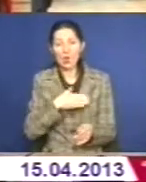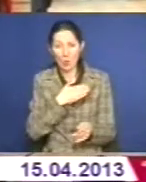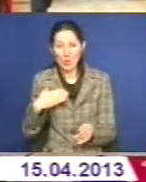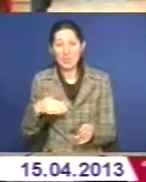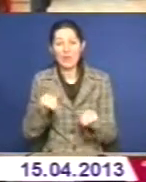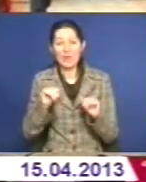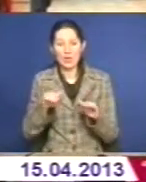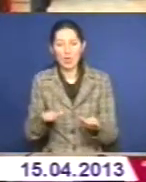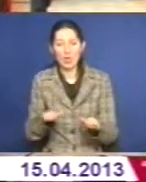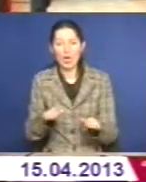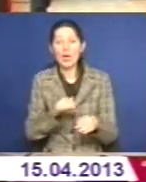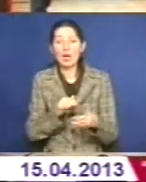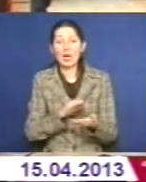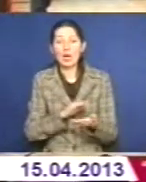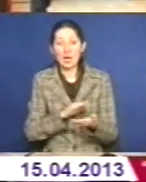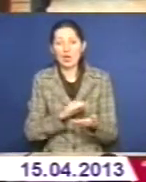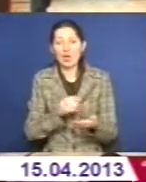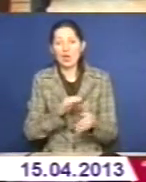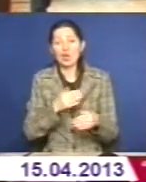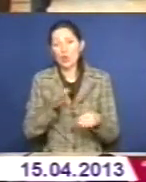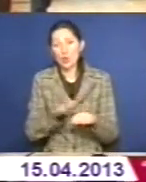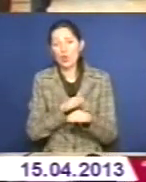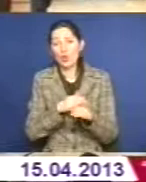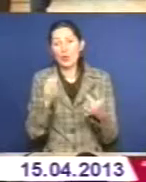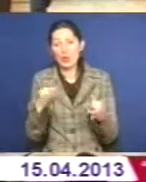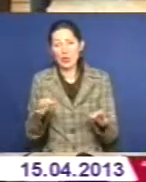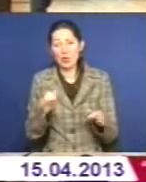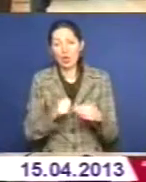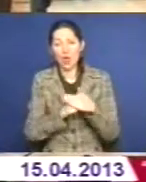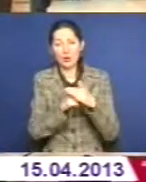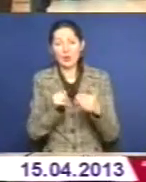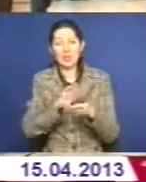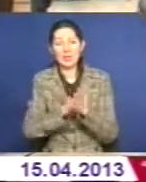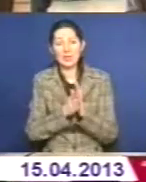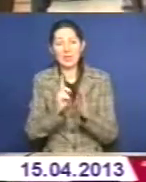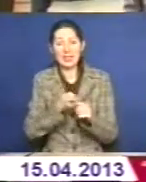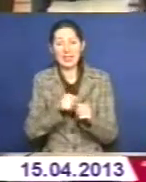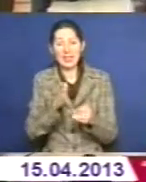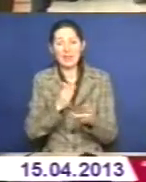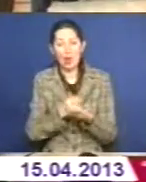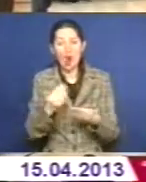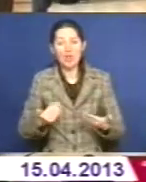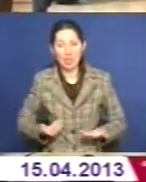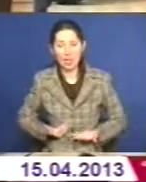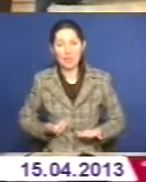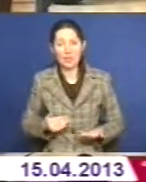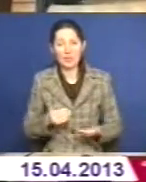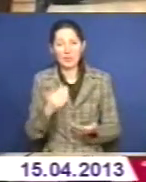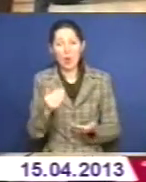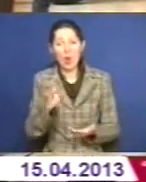вирішує чисто добровільно на основі тих ситуацій, які склалися в його житті і на його парафії, він